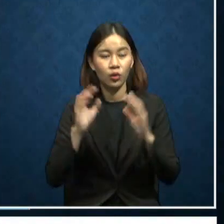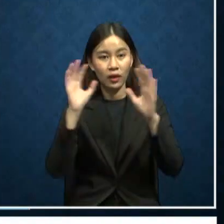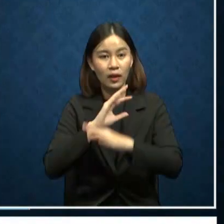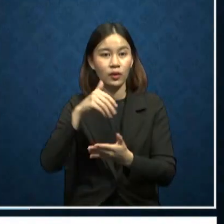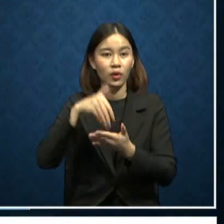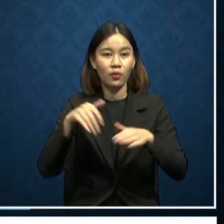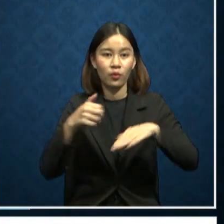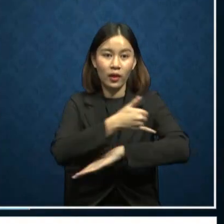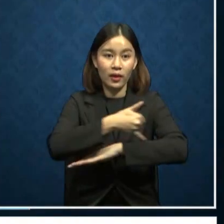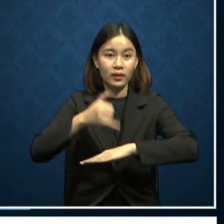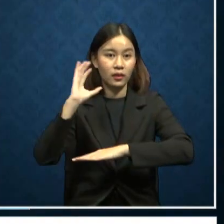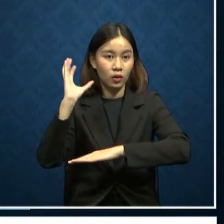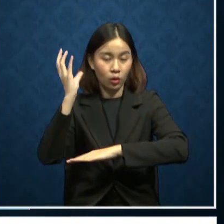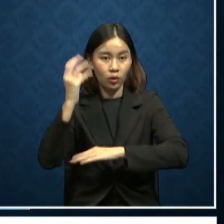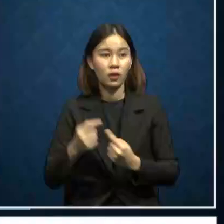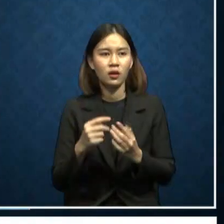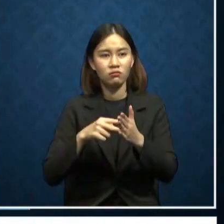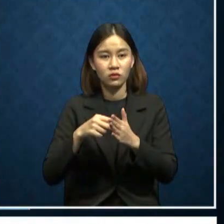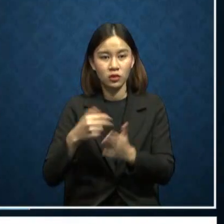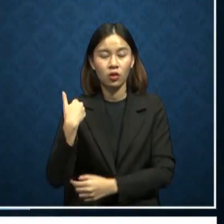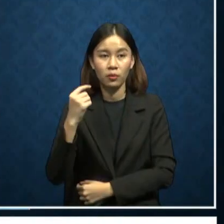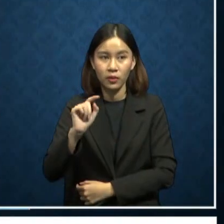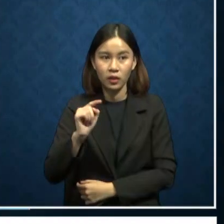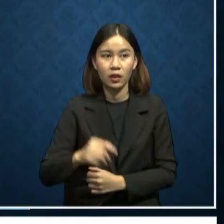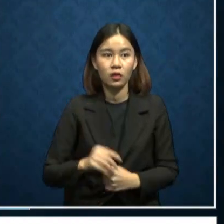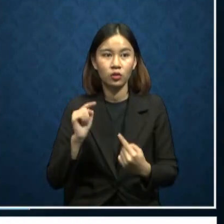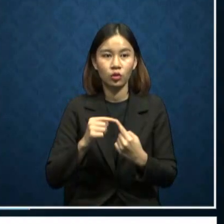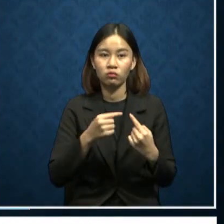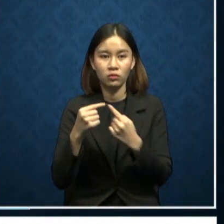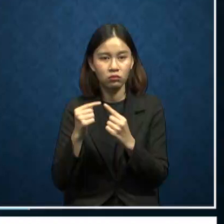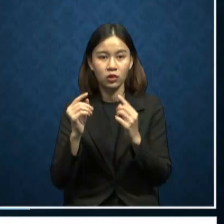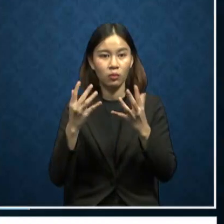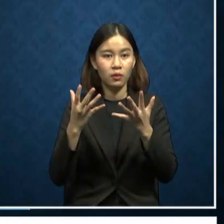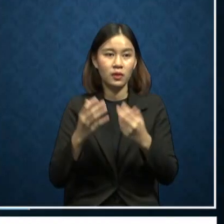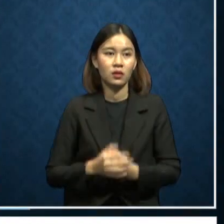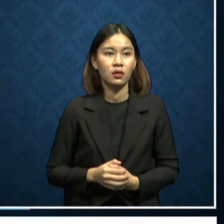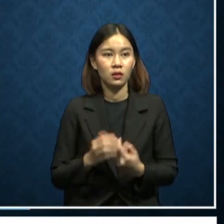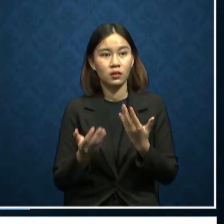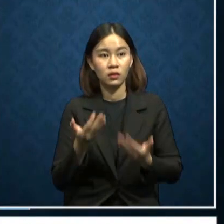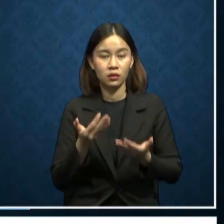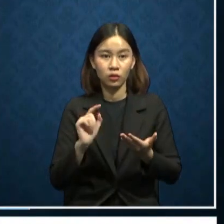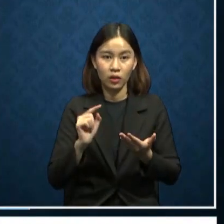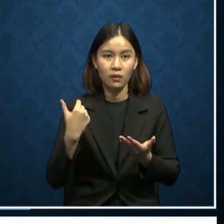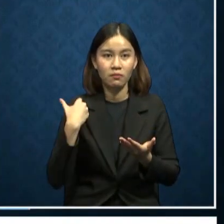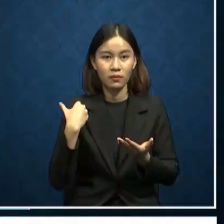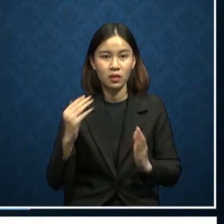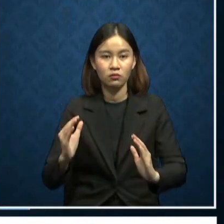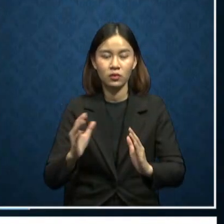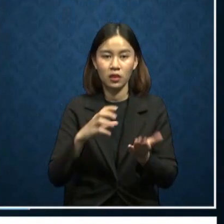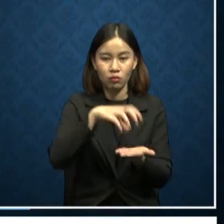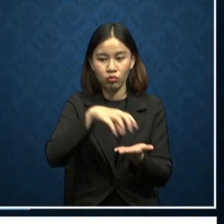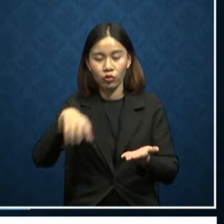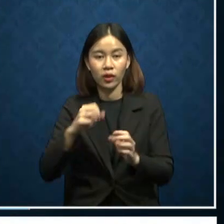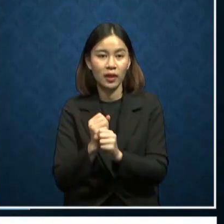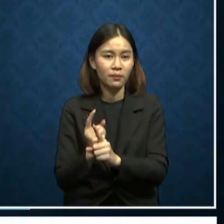กลางในเวทีโลกครับครับจุดอ่อนเช่นเรื่องของความไม่ต่อเนื่องเรื่องของการที่มีการล็อกเลียนแบบ